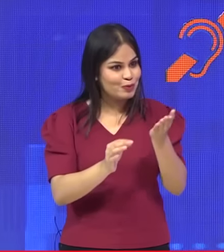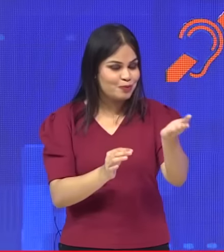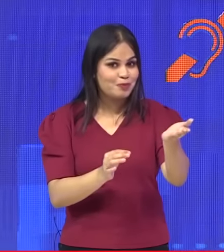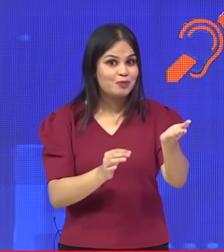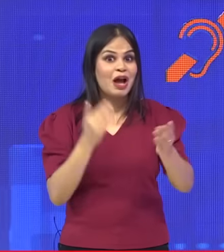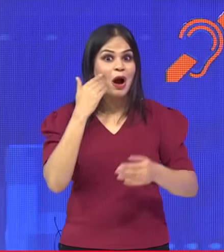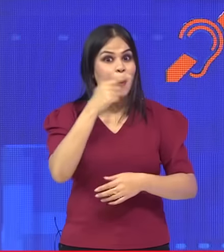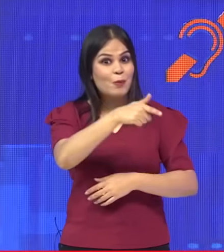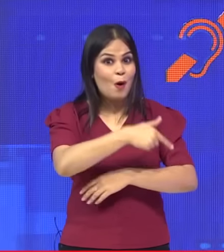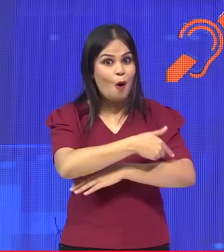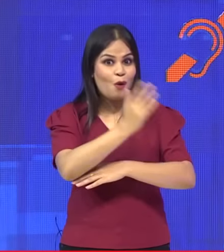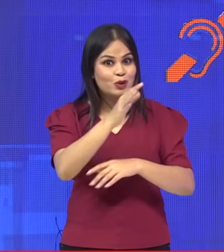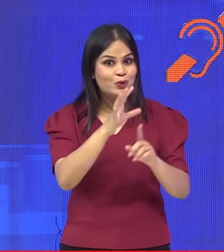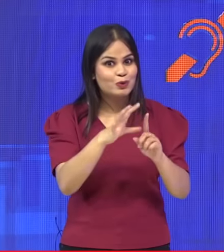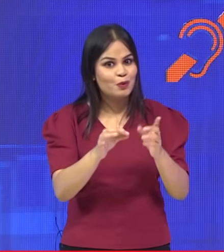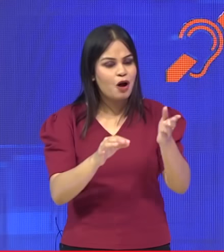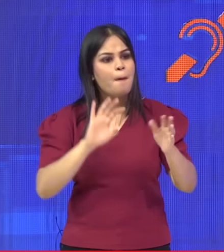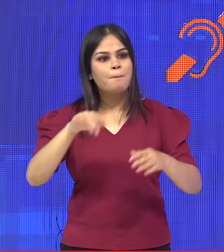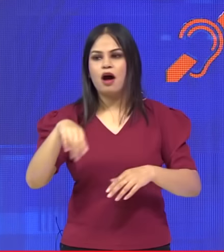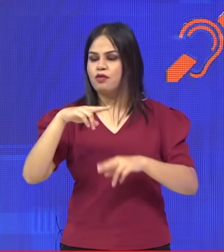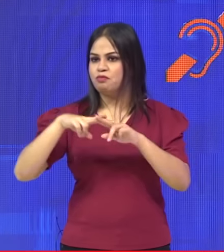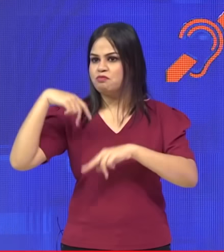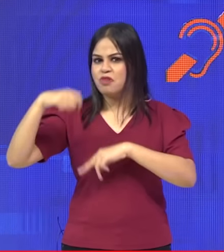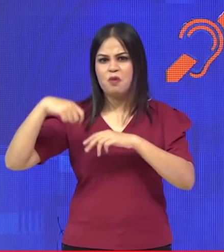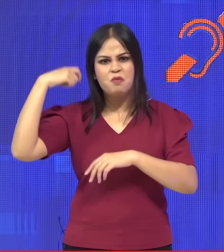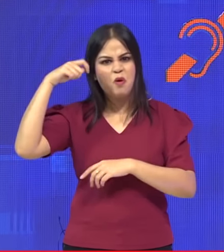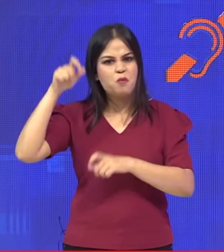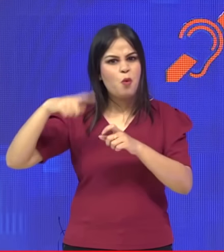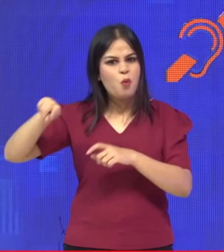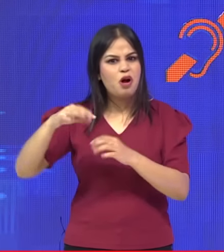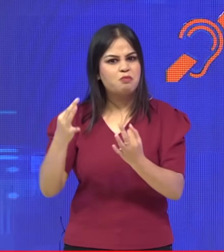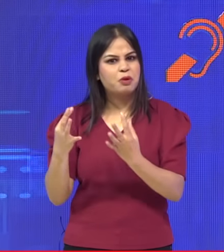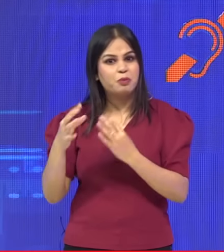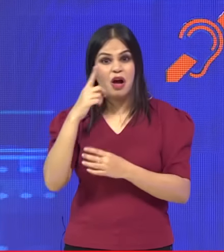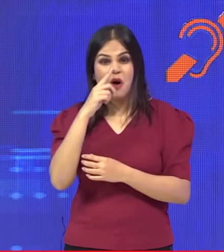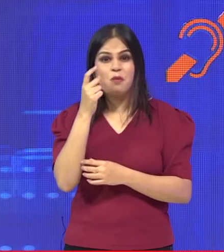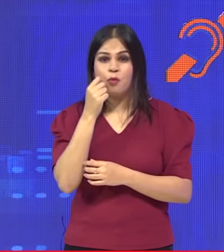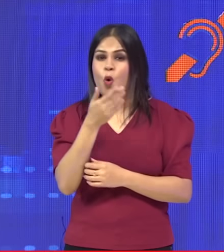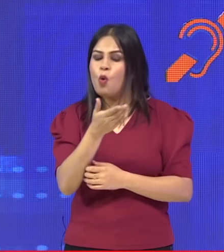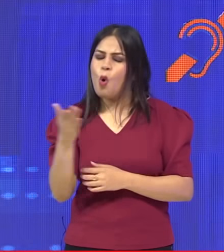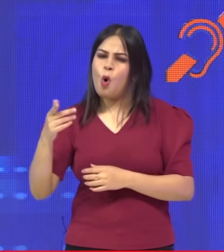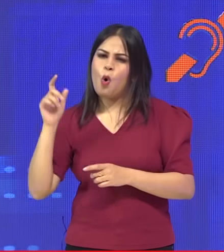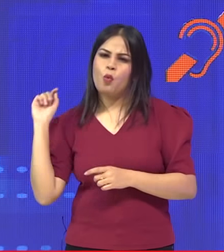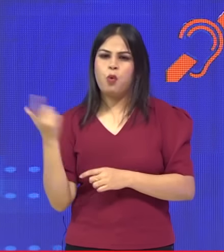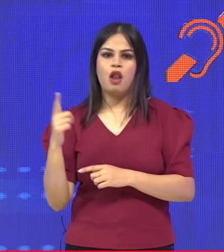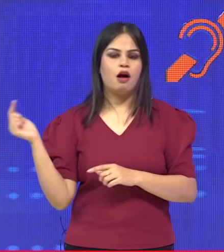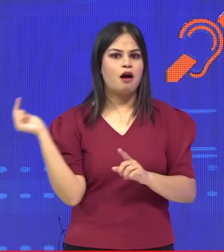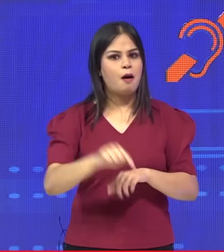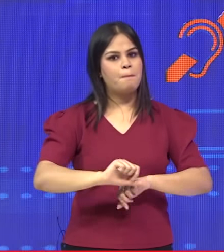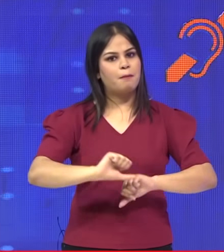आप जब करोगे तो इंडस्ट्री का हर एक हरेक आदमी होगा